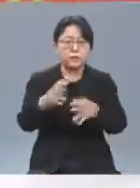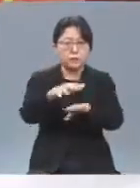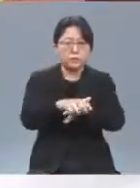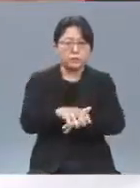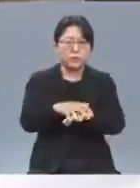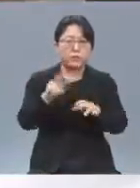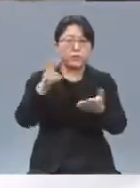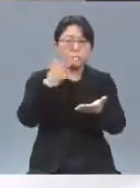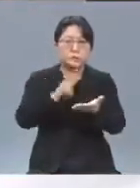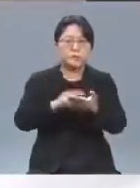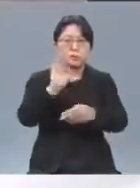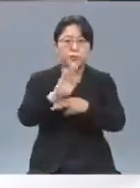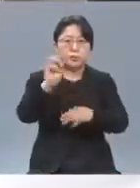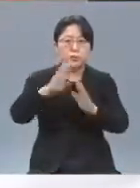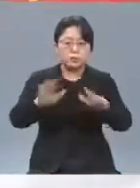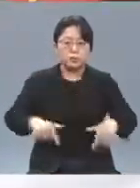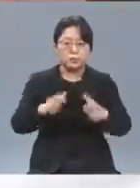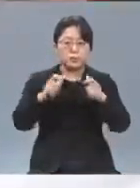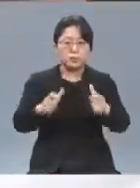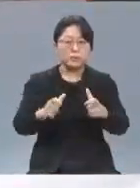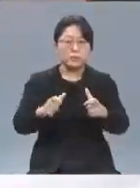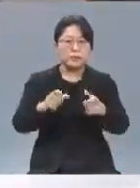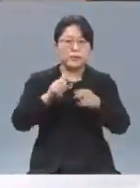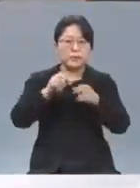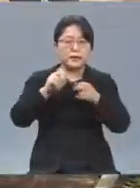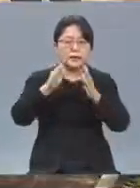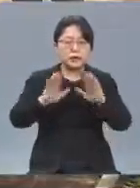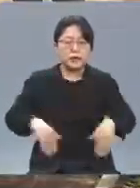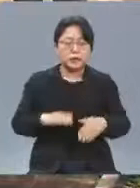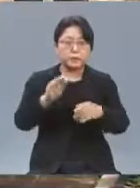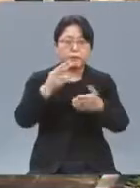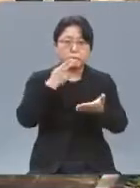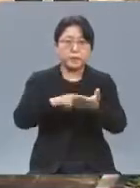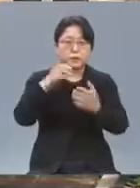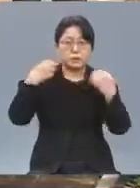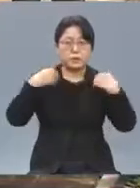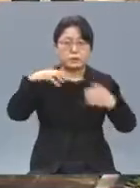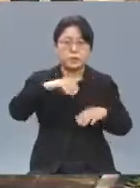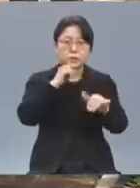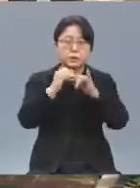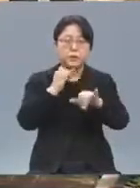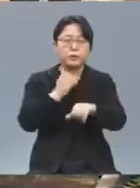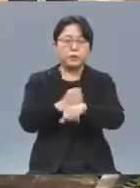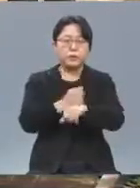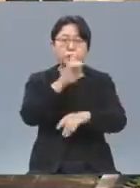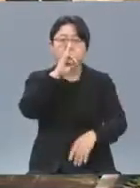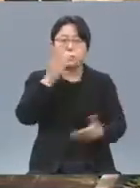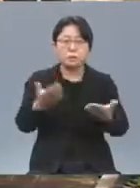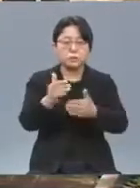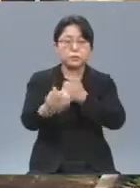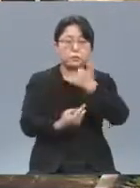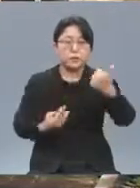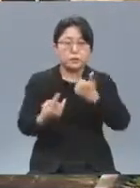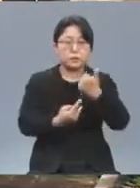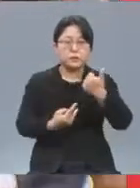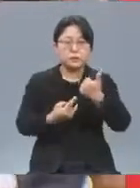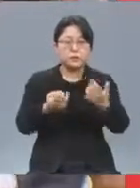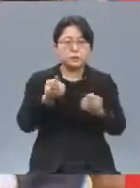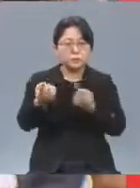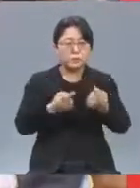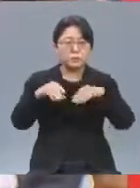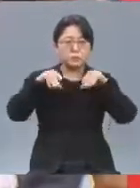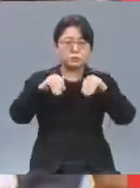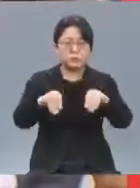우체국 본부 광주 전남지부는 어제 전남지방 우정청 앞에서 기자회견을 열고 중앙노동위원회가 조정